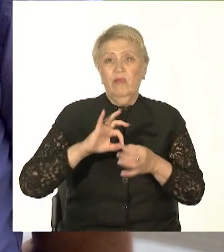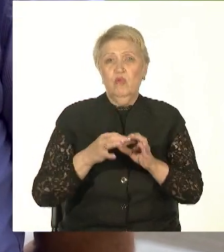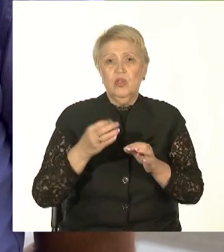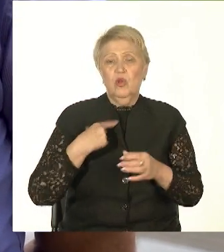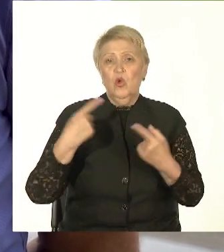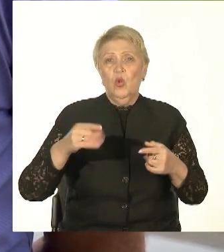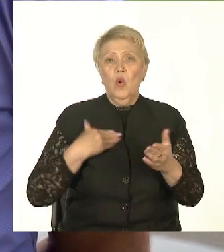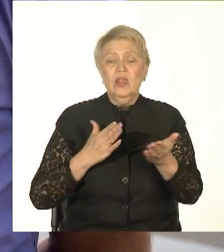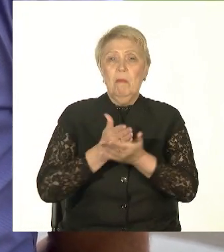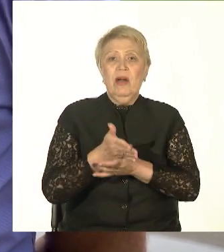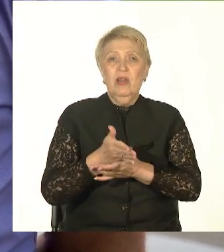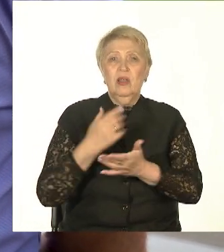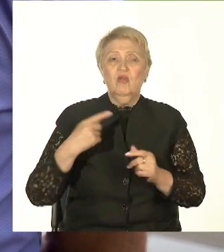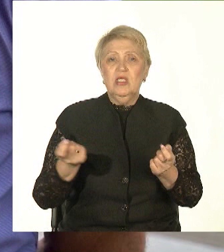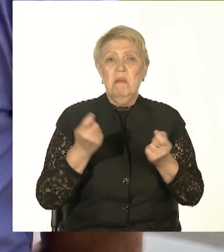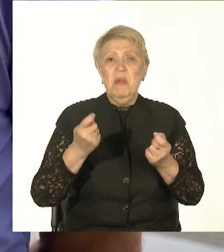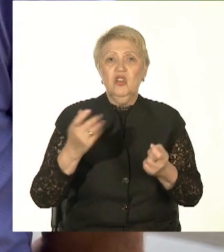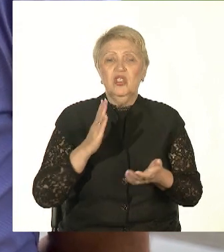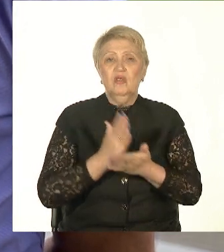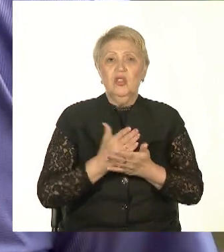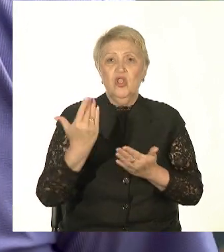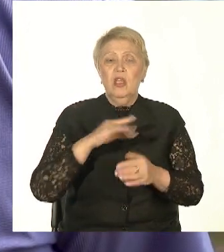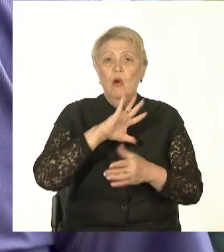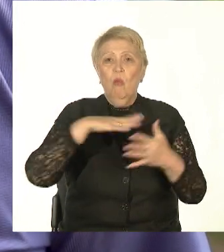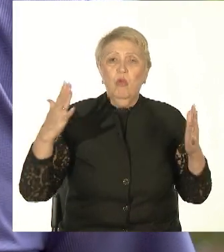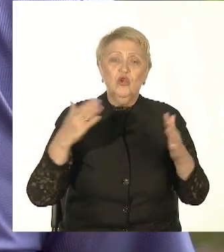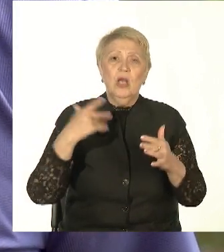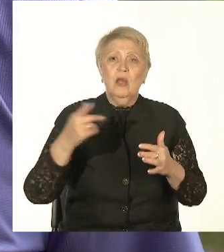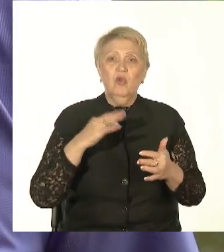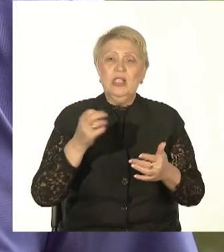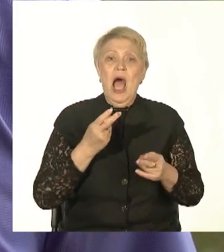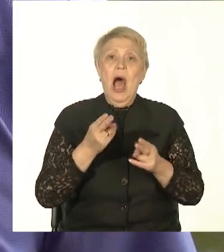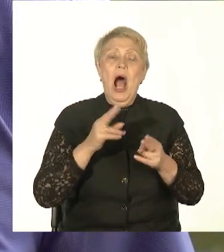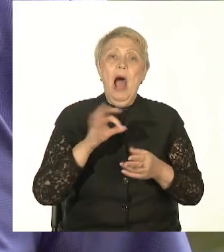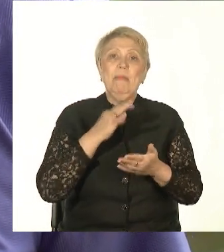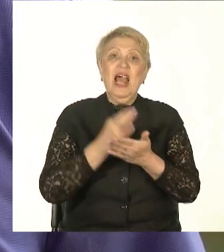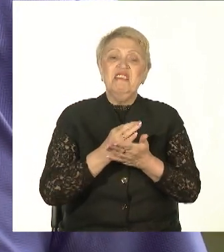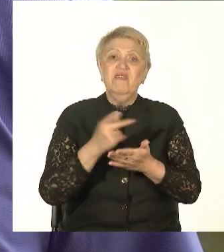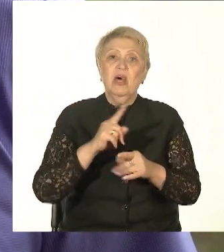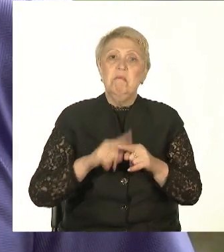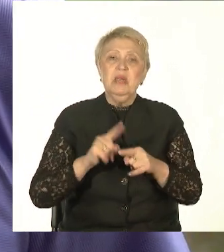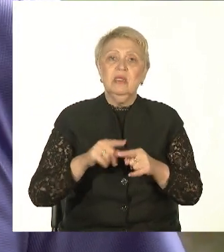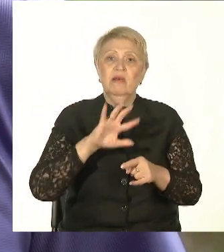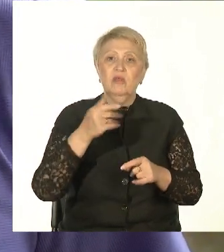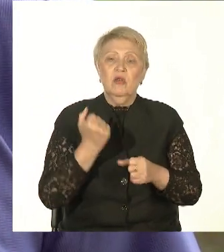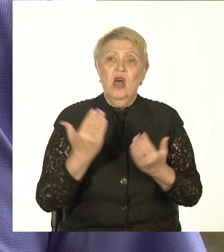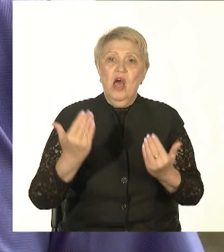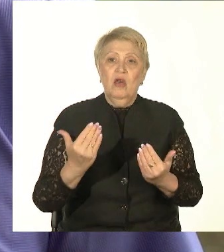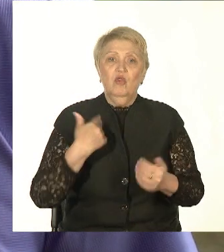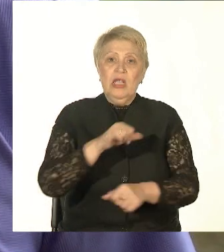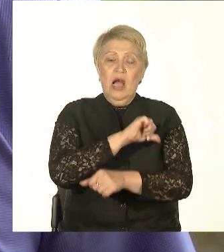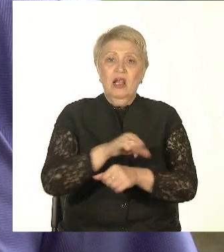направление стало работать. Меньше войсковой составляли, больше оперативной. Ну, а пограничная застава, она как была, так и осталась на линии